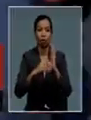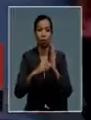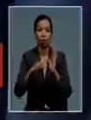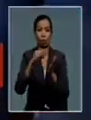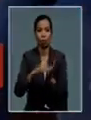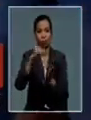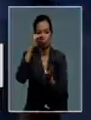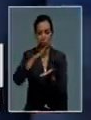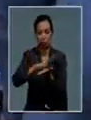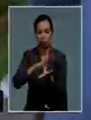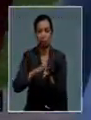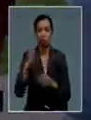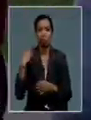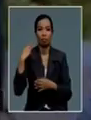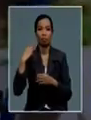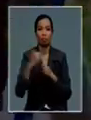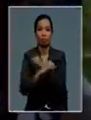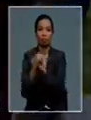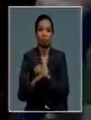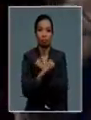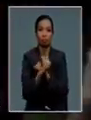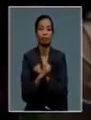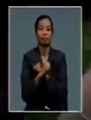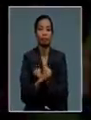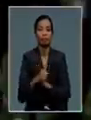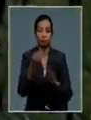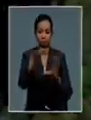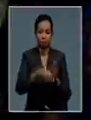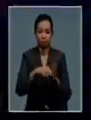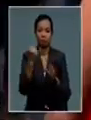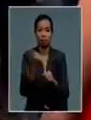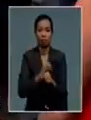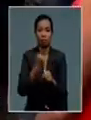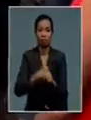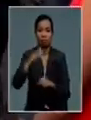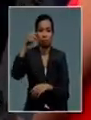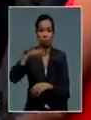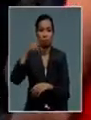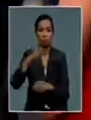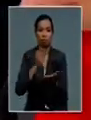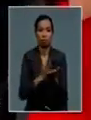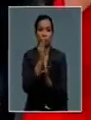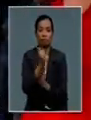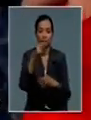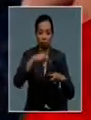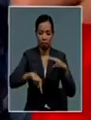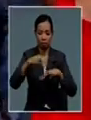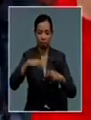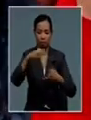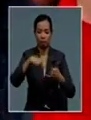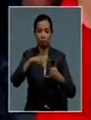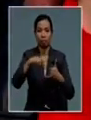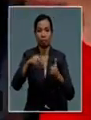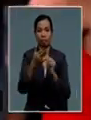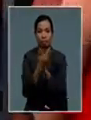เรียนเพื่อเป็นอาสาสมัครคุ้มกันโดยผู้สมัครจะได้รับการฝึกฝนเป็นพิเศษผ่านการตรวจสภาพจิตใจและสารเสพ